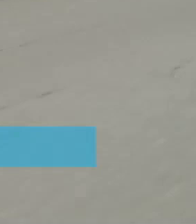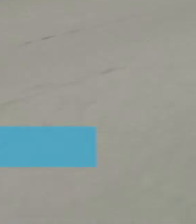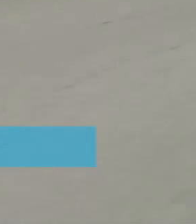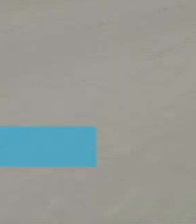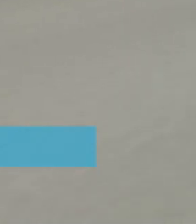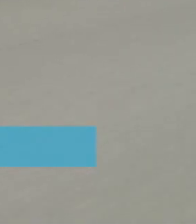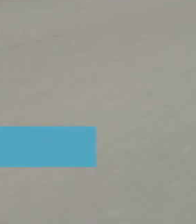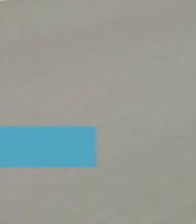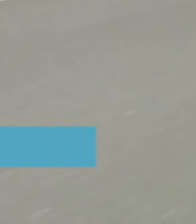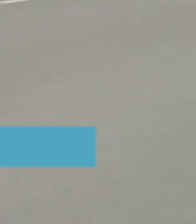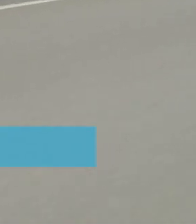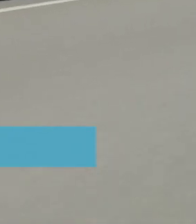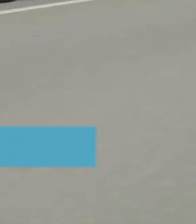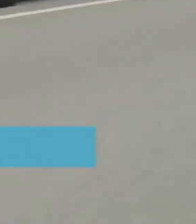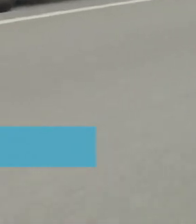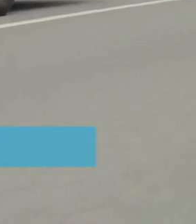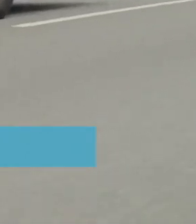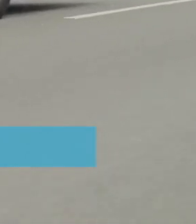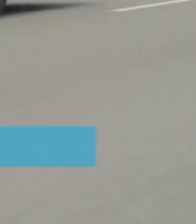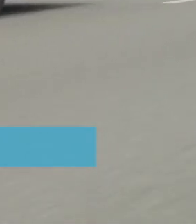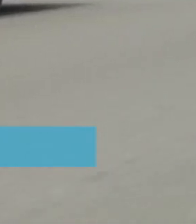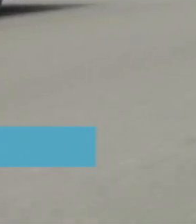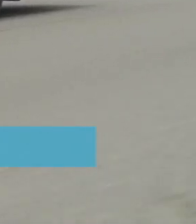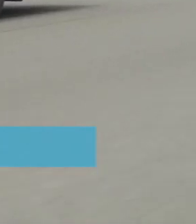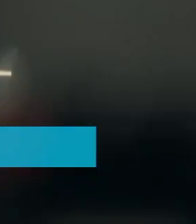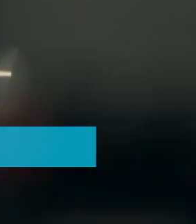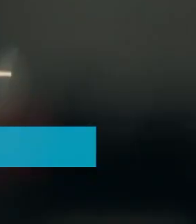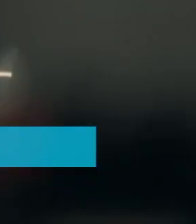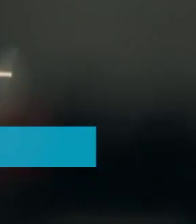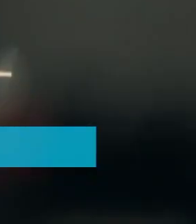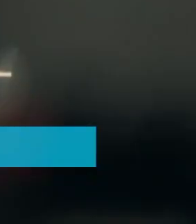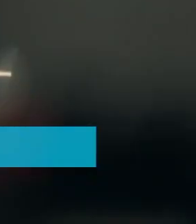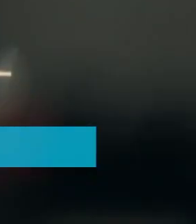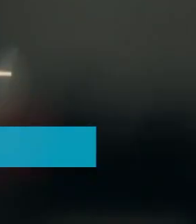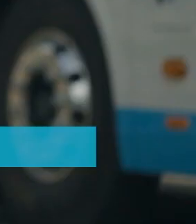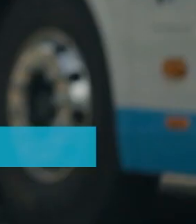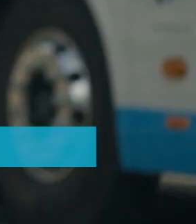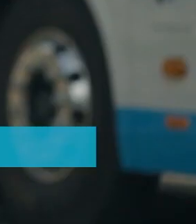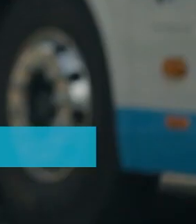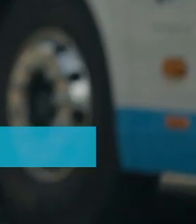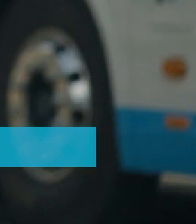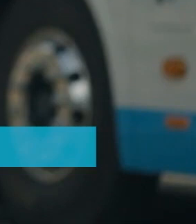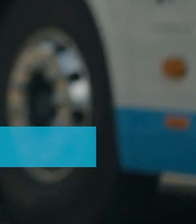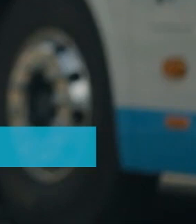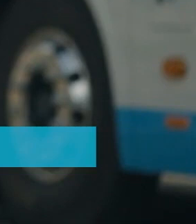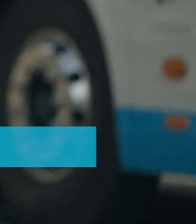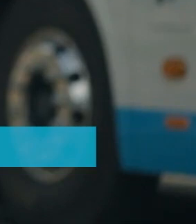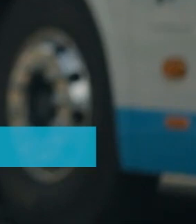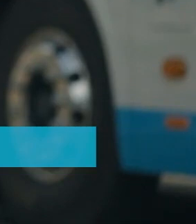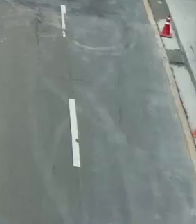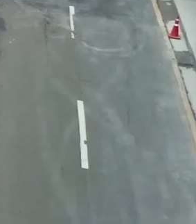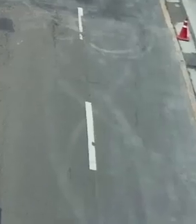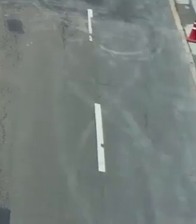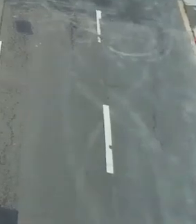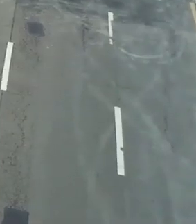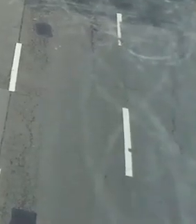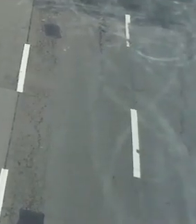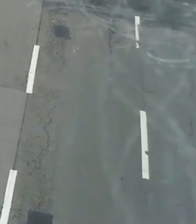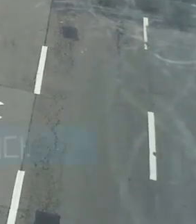때에도 거동이 어려운 노약자분들이나 취약계층을 직접 찾아가서 심리 지원 서비스를 제공할 수도